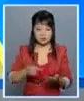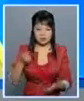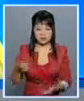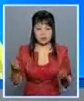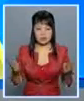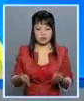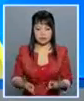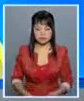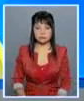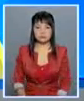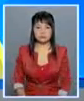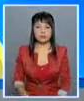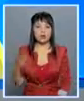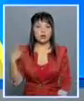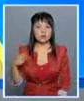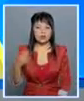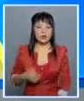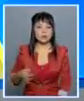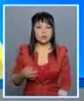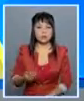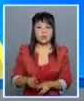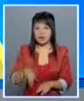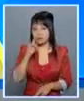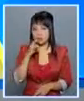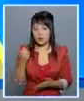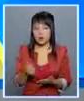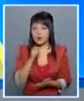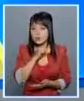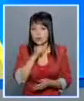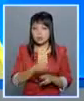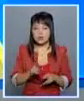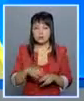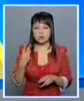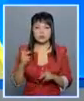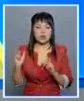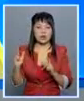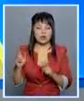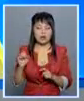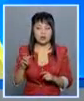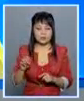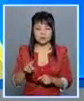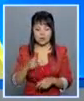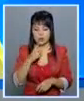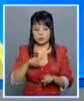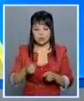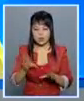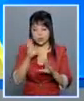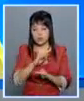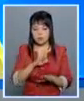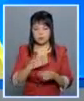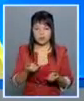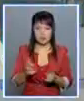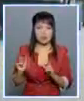Ал Ақтөбе облысы Байғанин ауданында ұрланған мұнай тиеген 3 КамАЗ көлігі ұсталды. Әрқайсының 18 текше